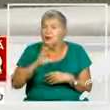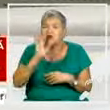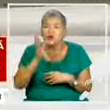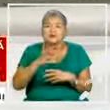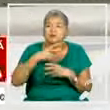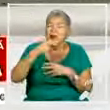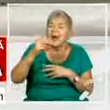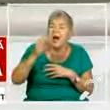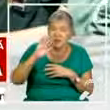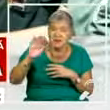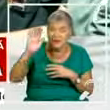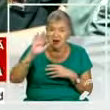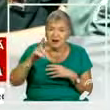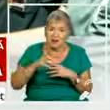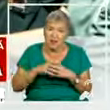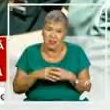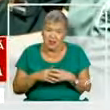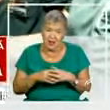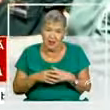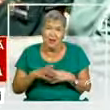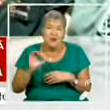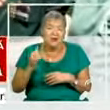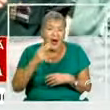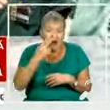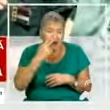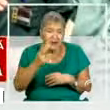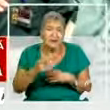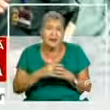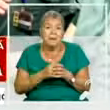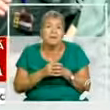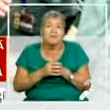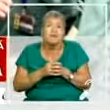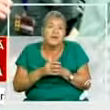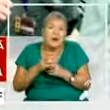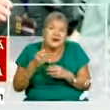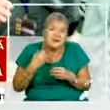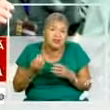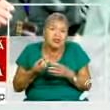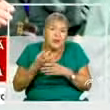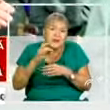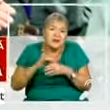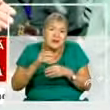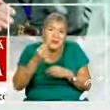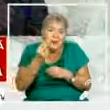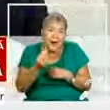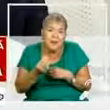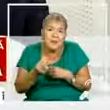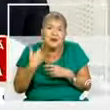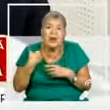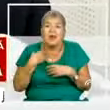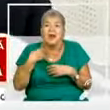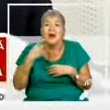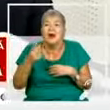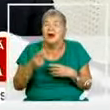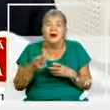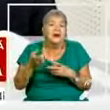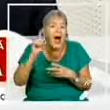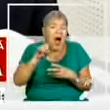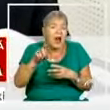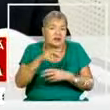fost transferați în străinătate, însă vedem și ameliorări în stările celor care sunt internați la Graz sau